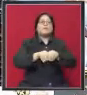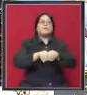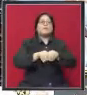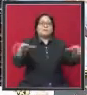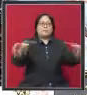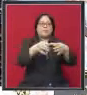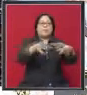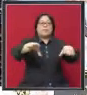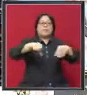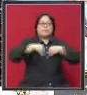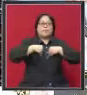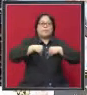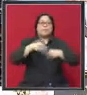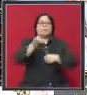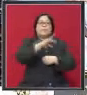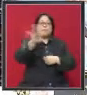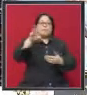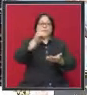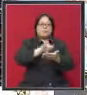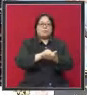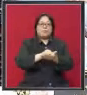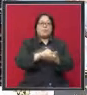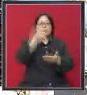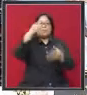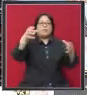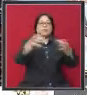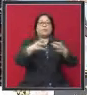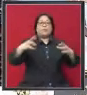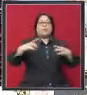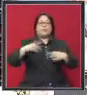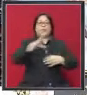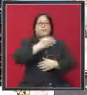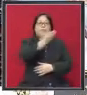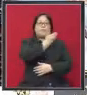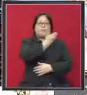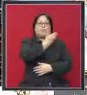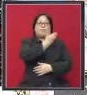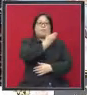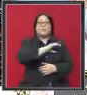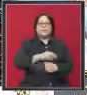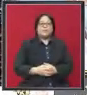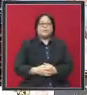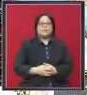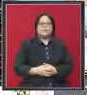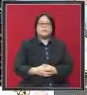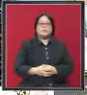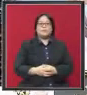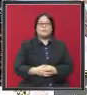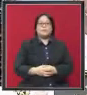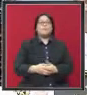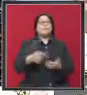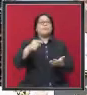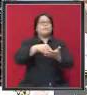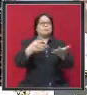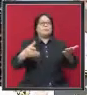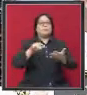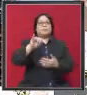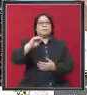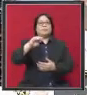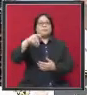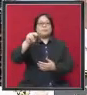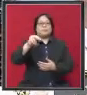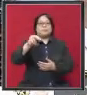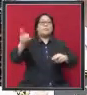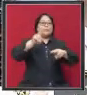meluaskan lagi kategori penerima pemberian one-off tersebut kepada kategori pesara dan bekas polis. Ini implikasi